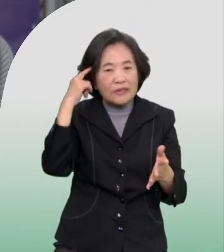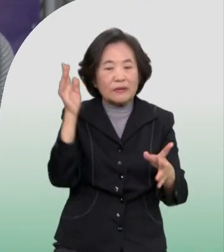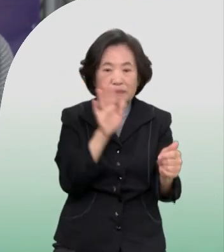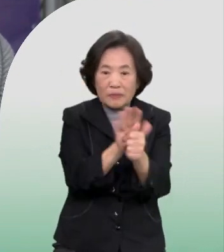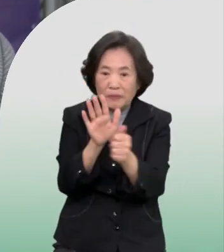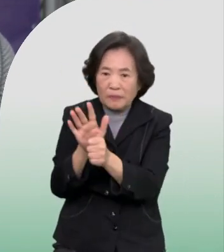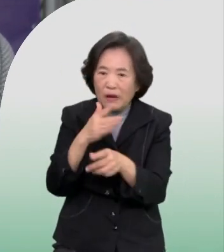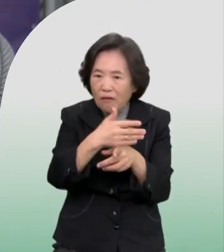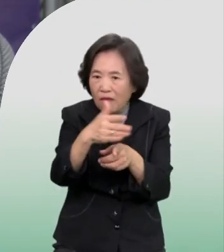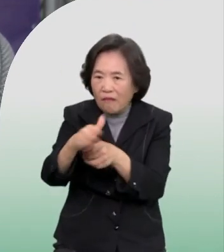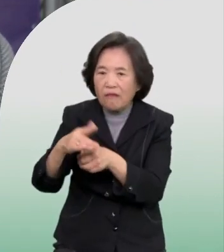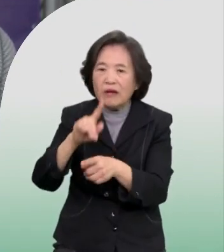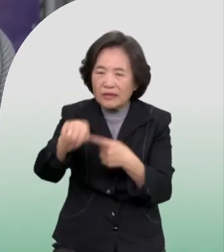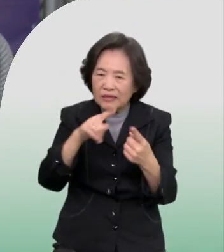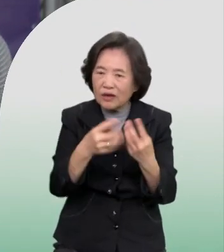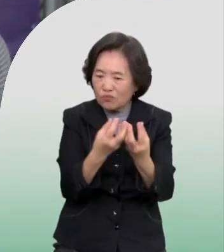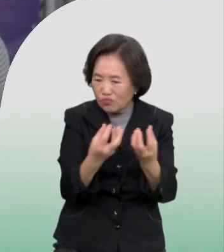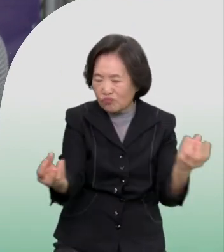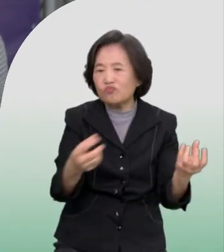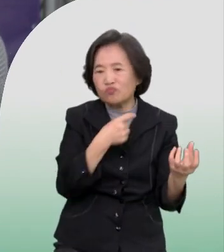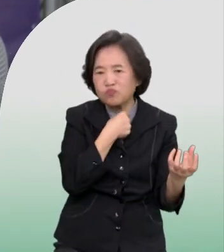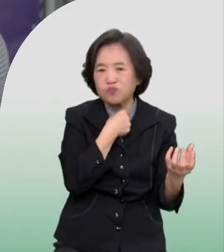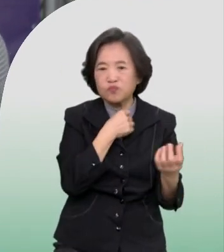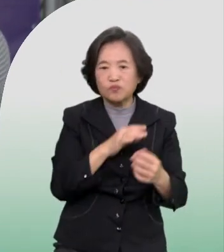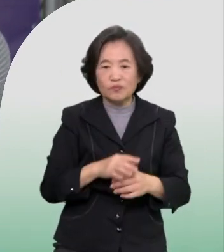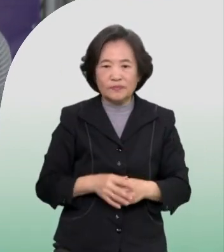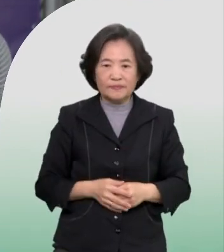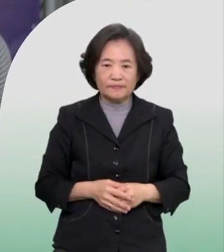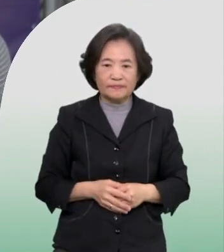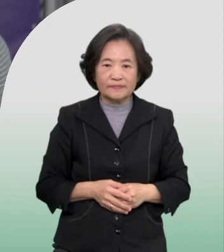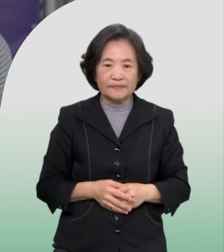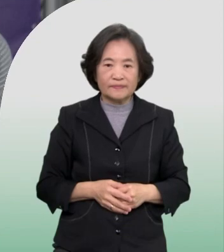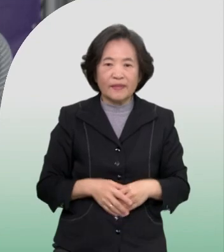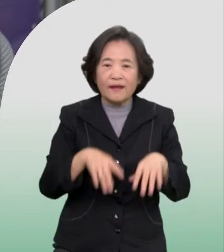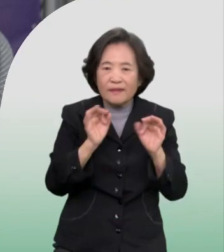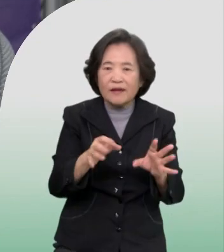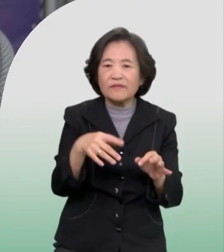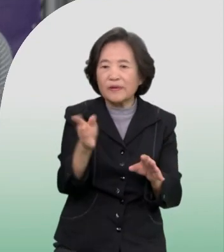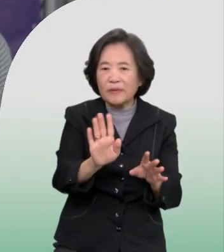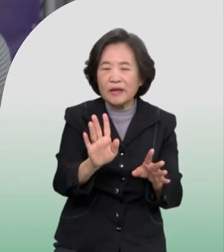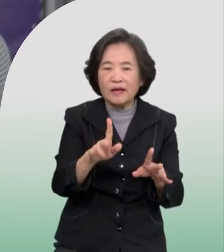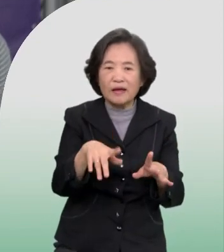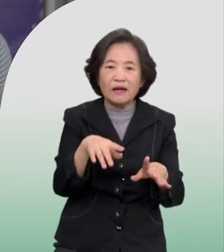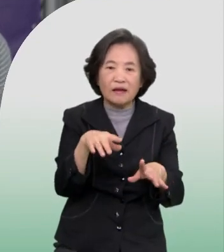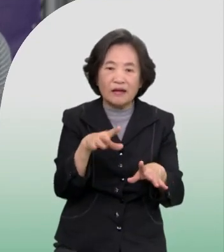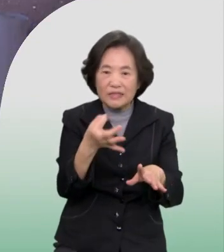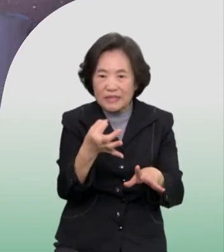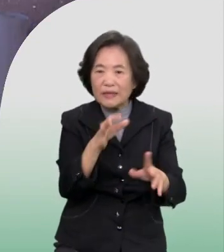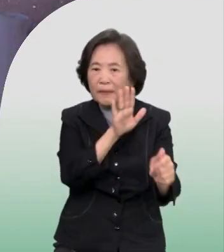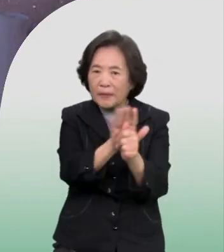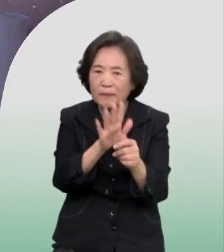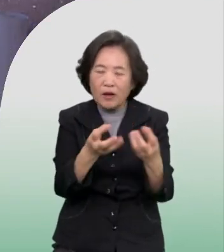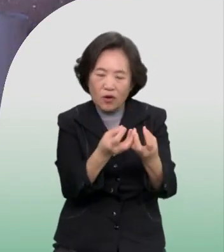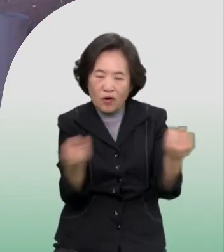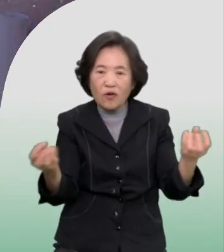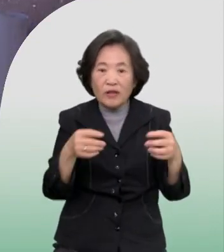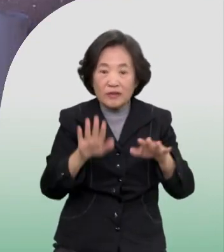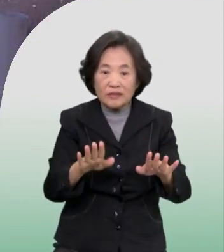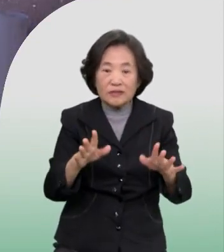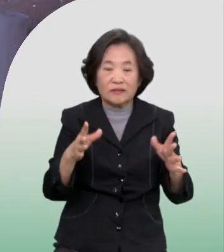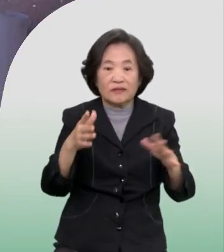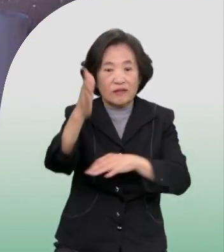更有效的来运用，跟均衡，我觉得资源分配一定要均衡，包括现任